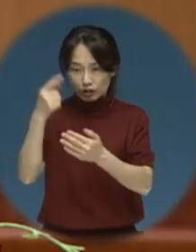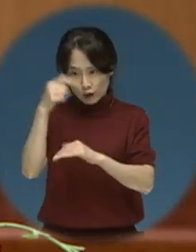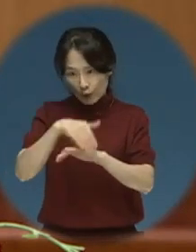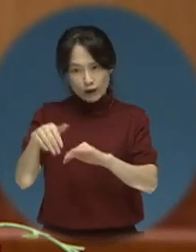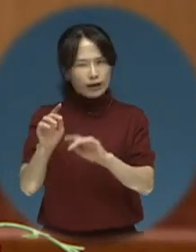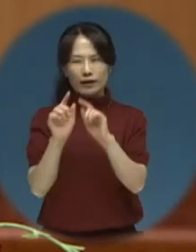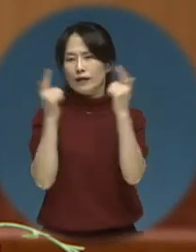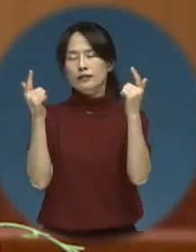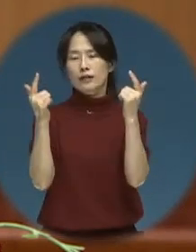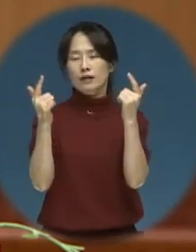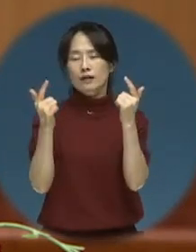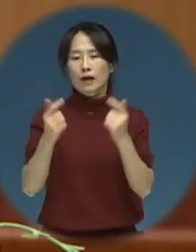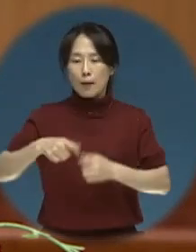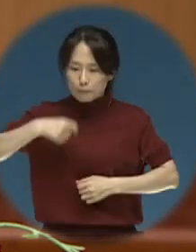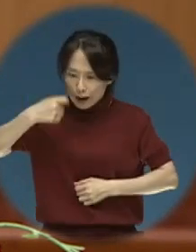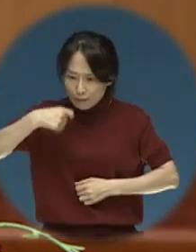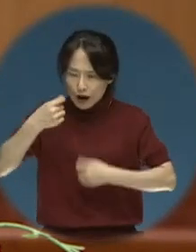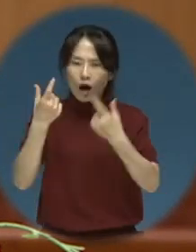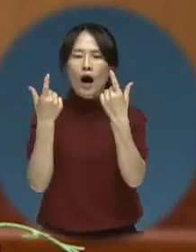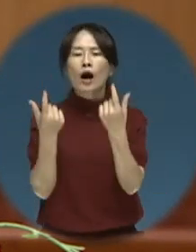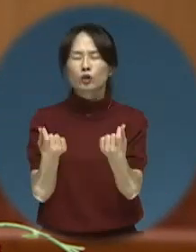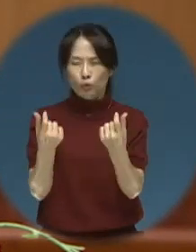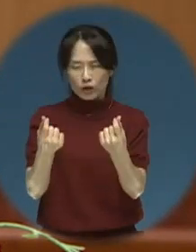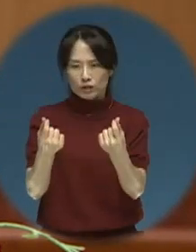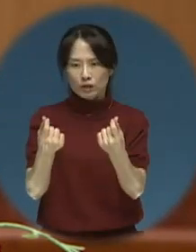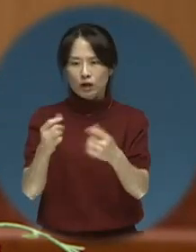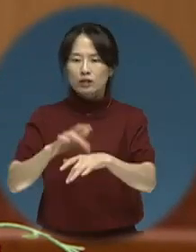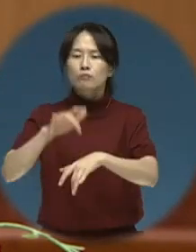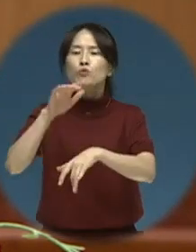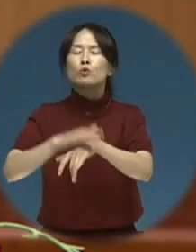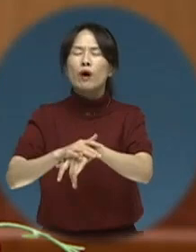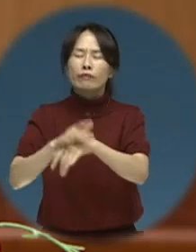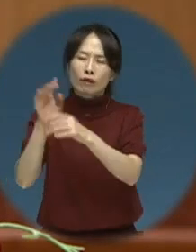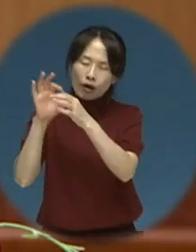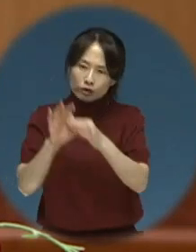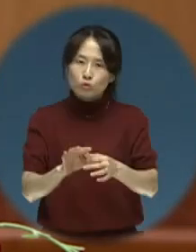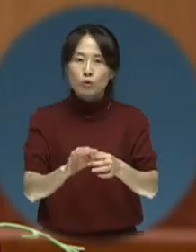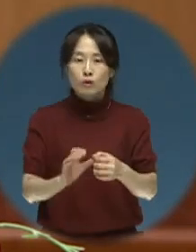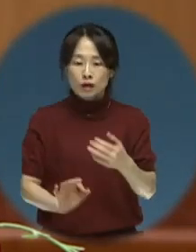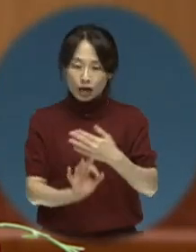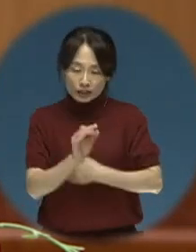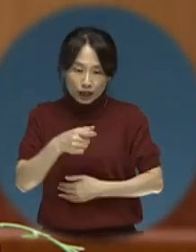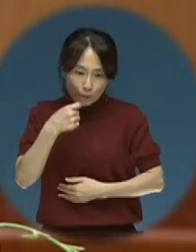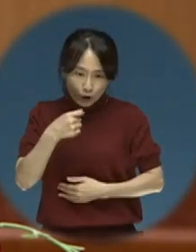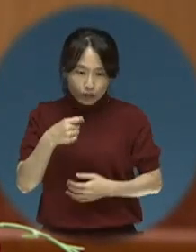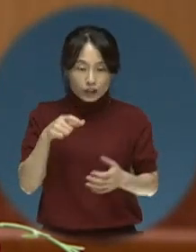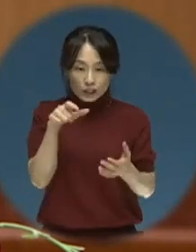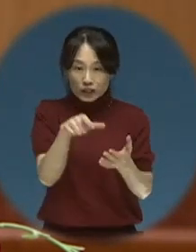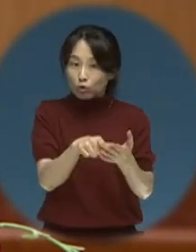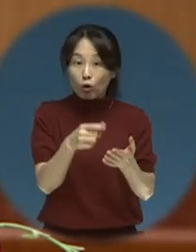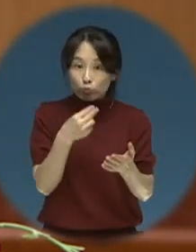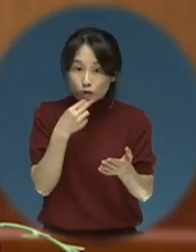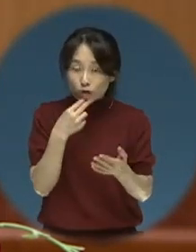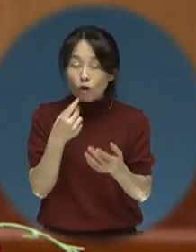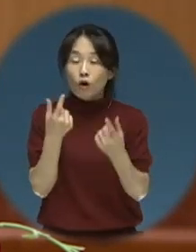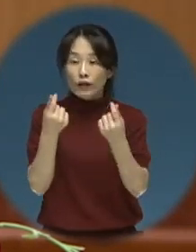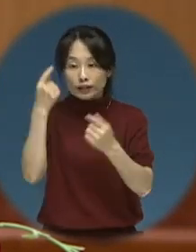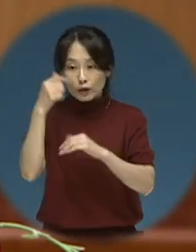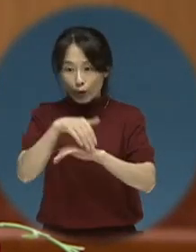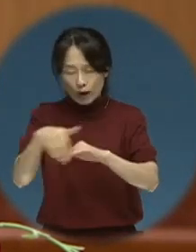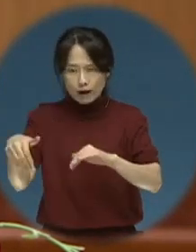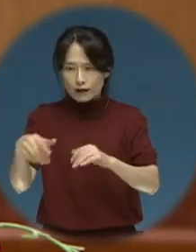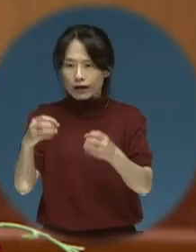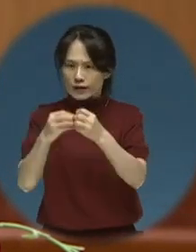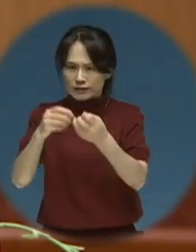생활이니까. 밥 먹는 거나 똑같으니까. 예, 예. 뭐 아침 먹기 이렇게 쓰지 않잖아요. 그렇죠. 네, 그것처럼. 글을 쓰는